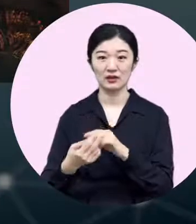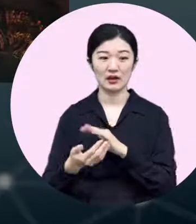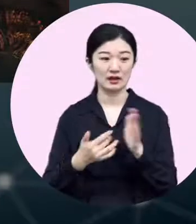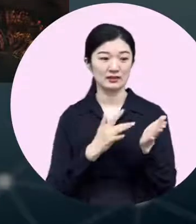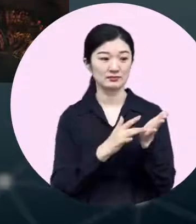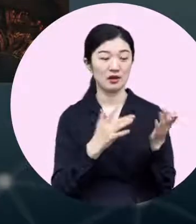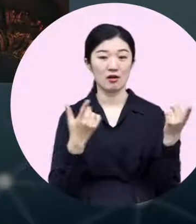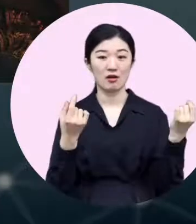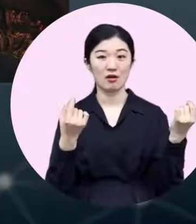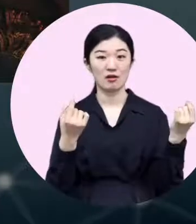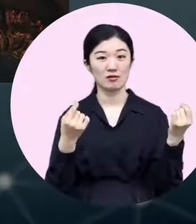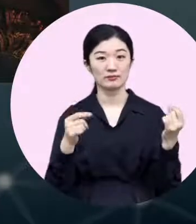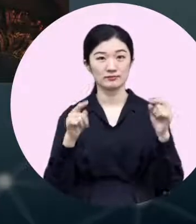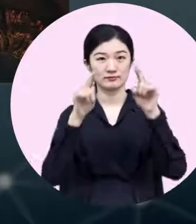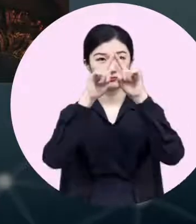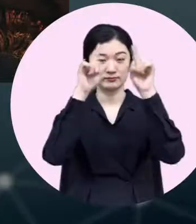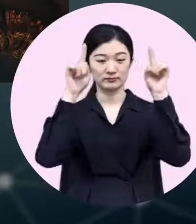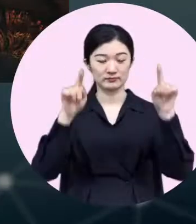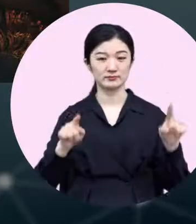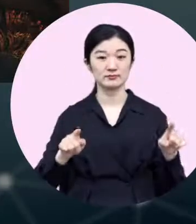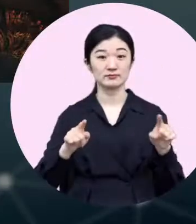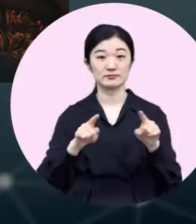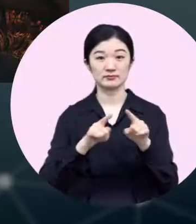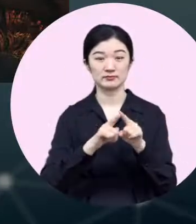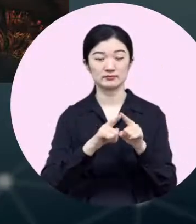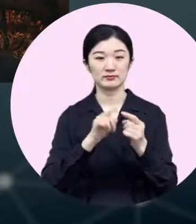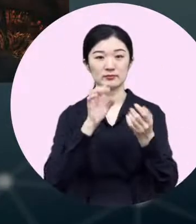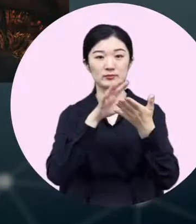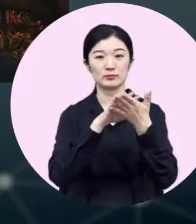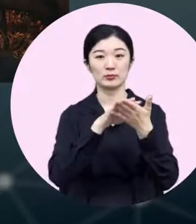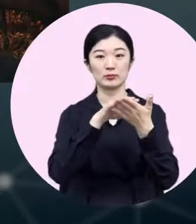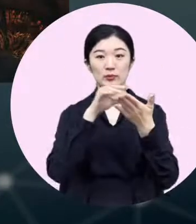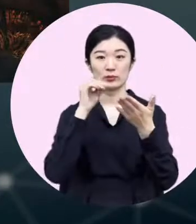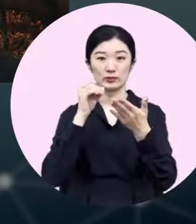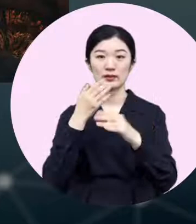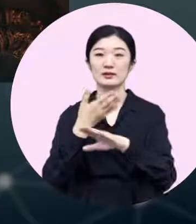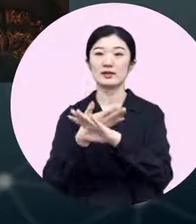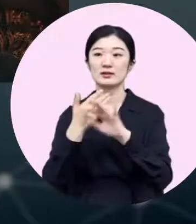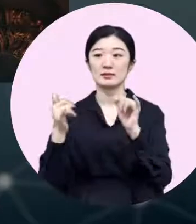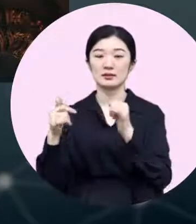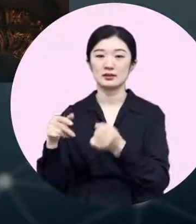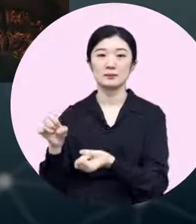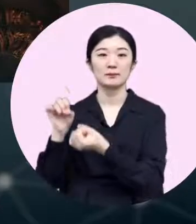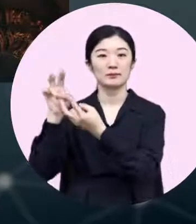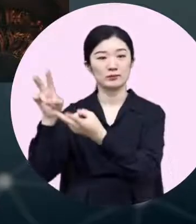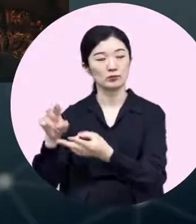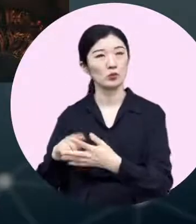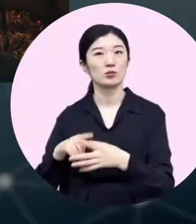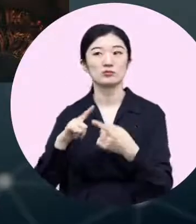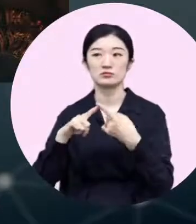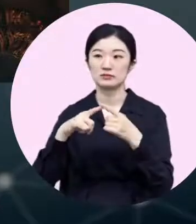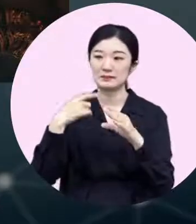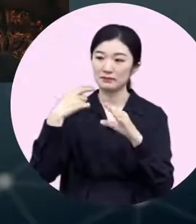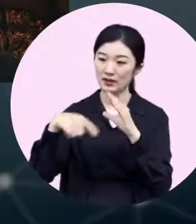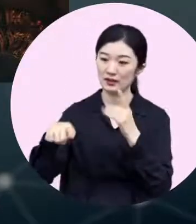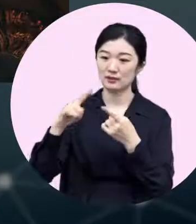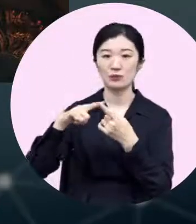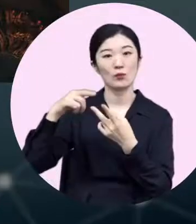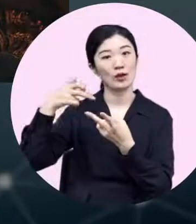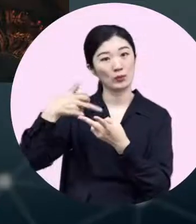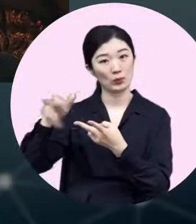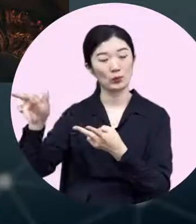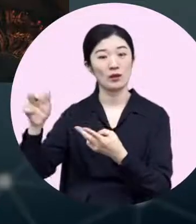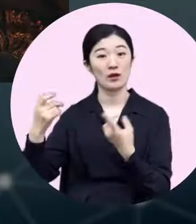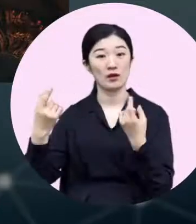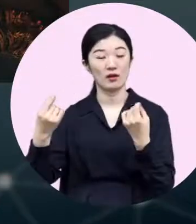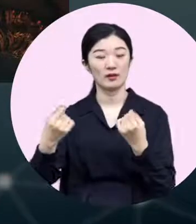동일하게 이제 요 부분을 요만큼을 이제 다른 사람들한테 이제 보내줘야 되잖아요. 뭐 이메일이나 카카오톡 등으로. 그러니까